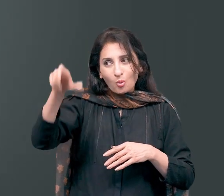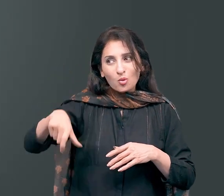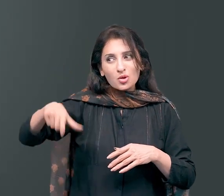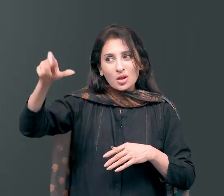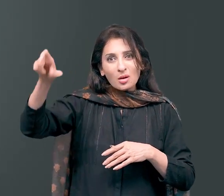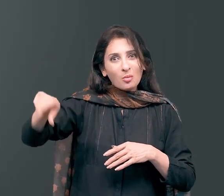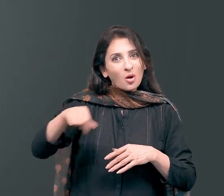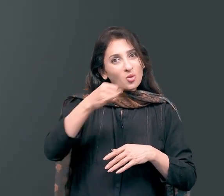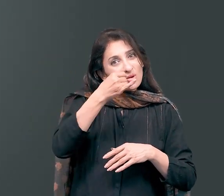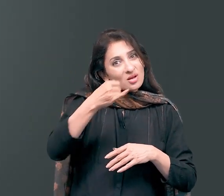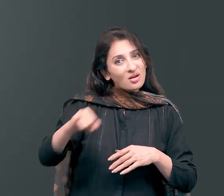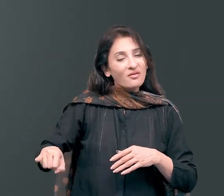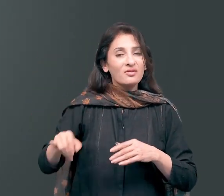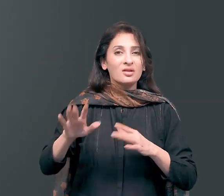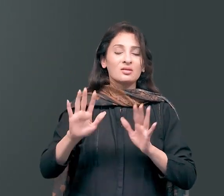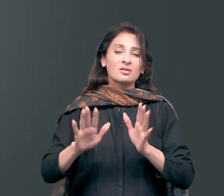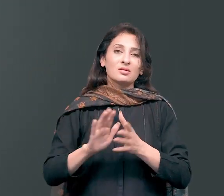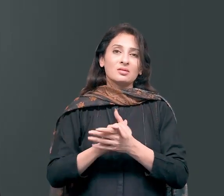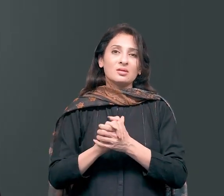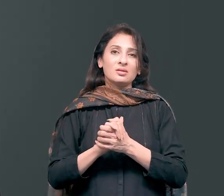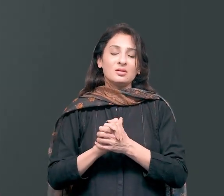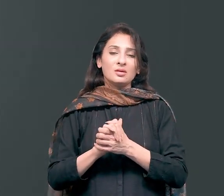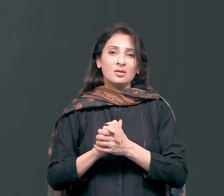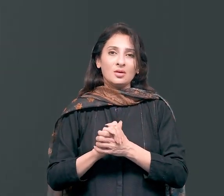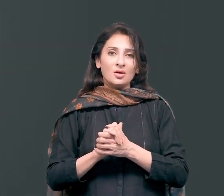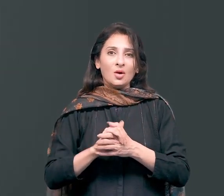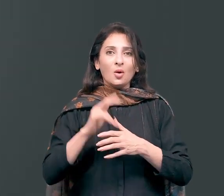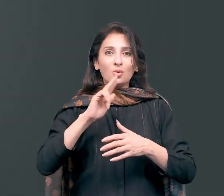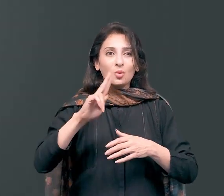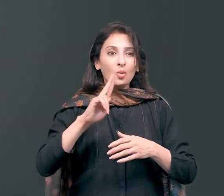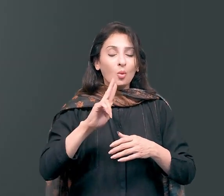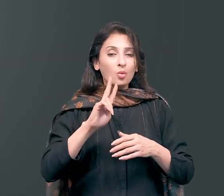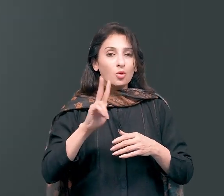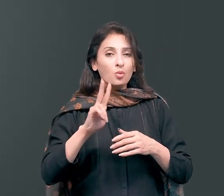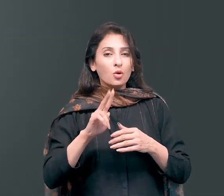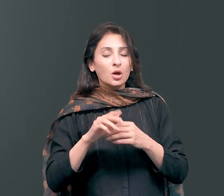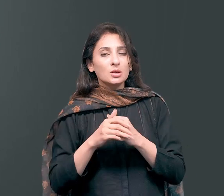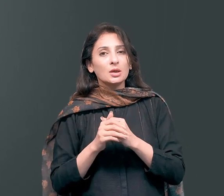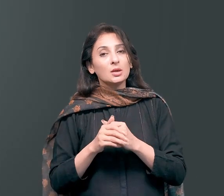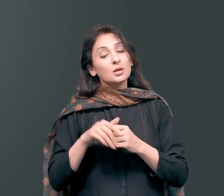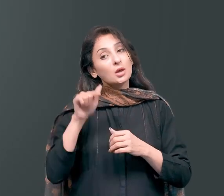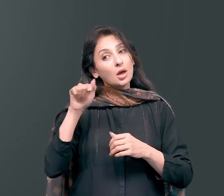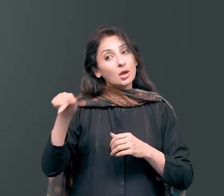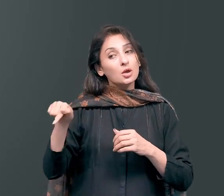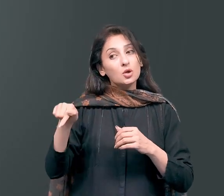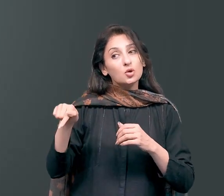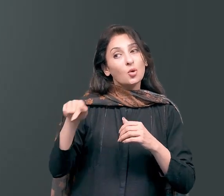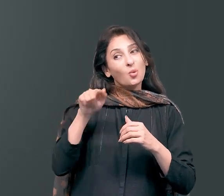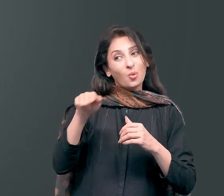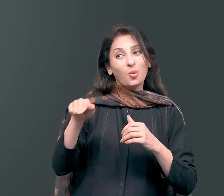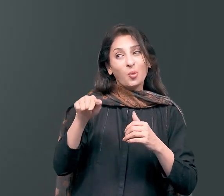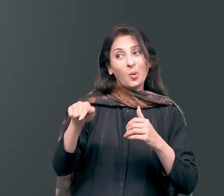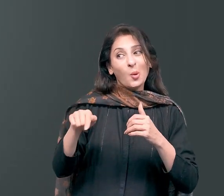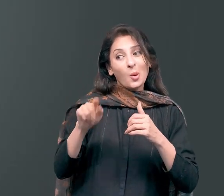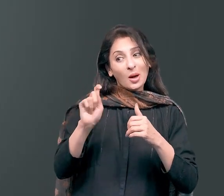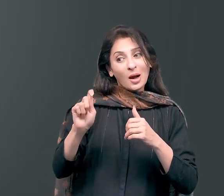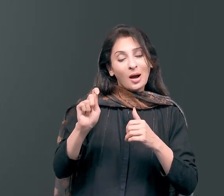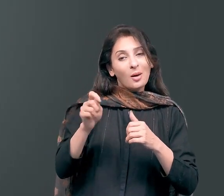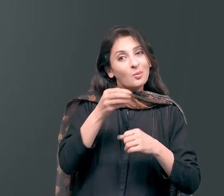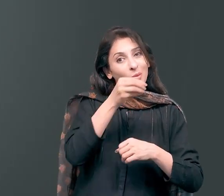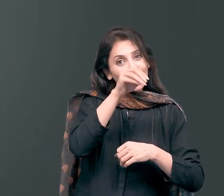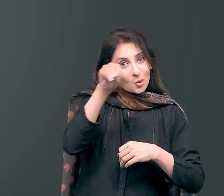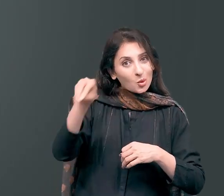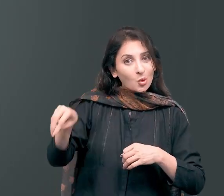فائنانس کا، حالانکہ کوشش یہ کی گئی تھی کہ جی ان کو وہ والی منسٹری دی جائے جو ان کے بس کا کام نہ ہو. اور بات دوسری تھی